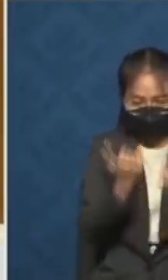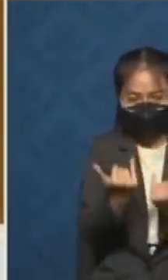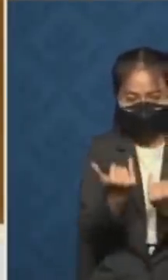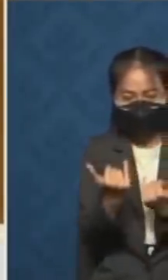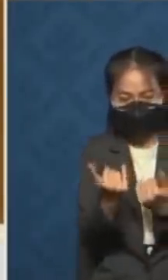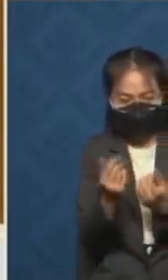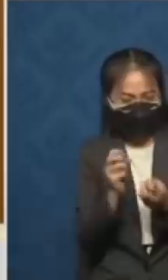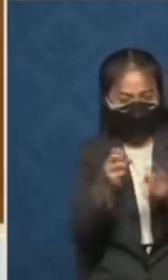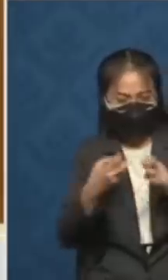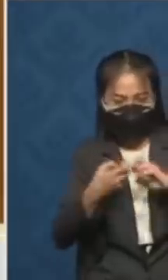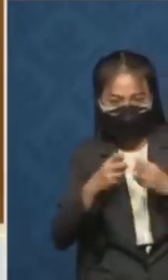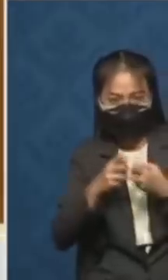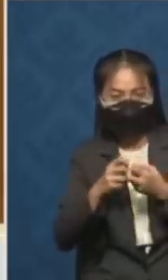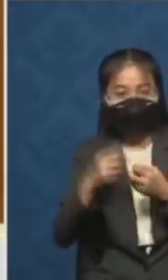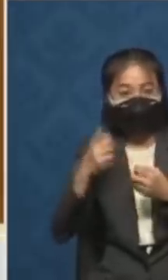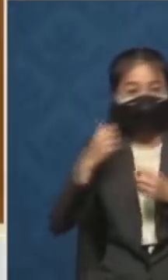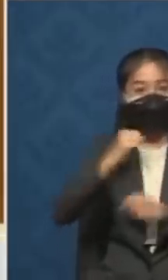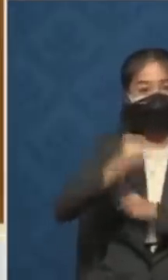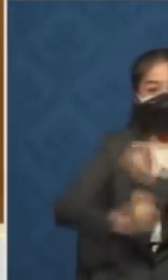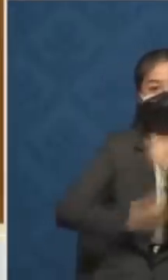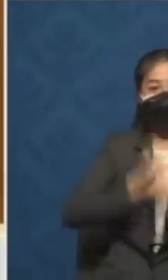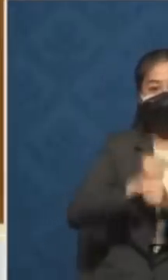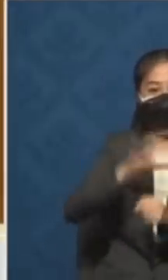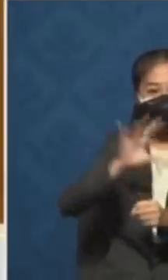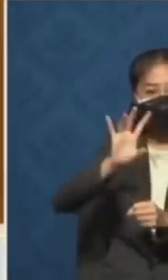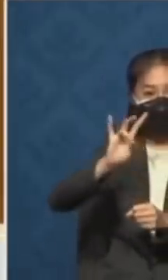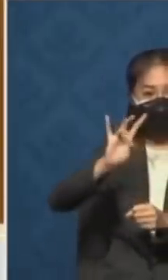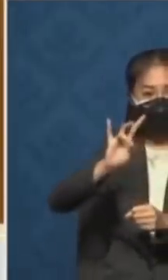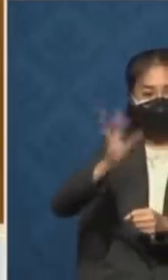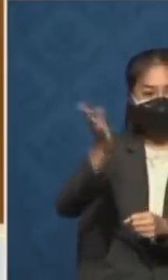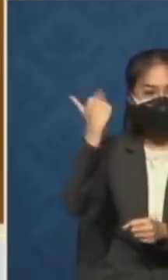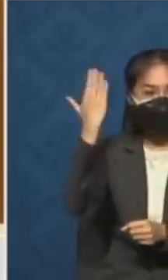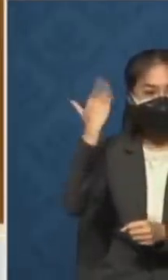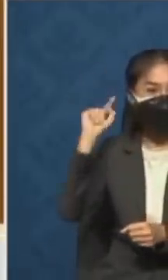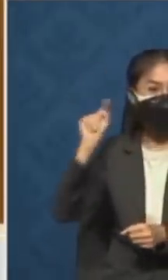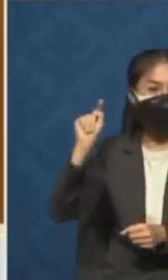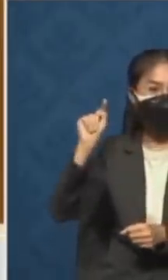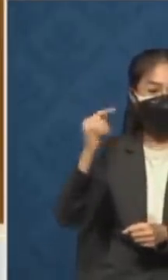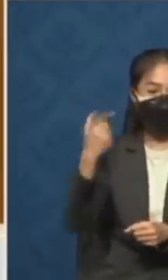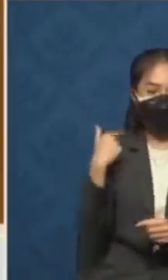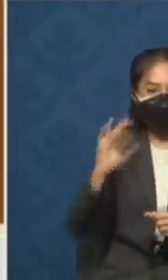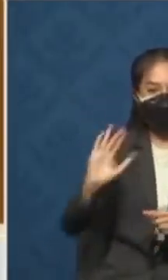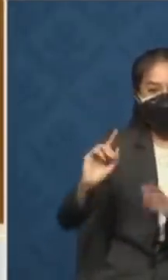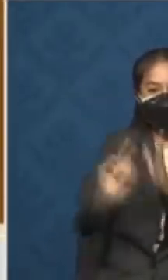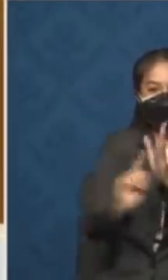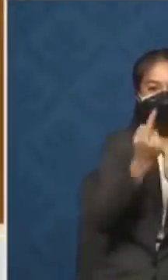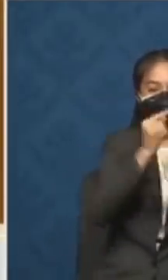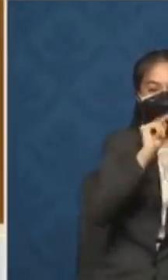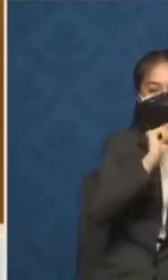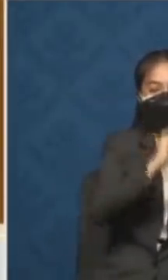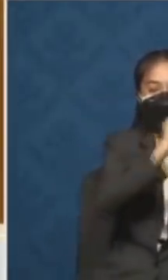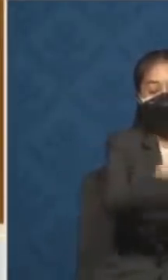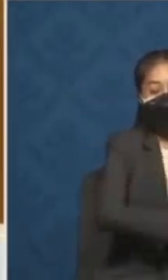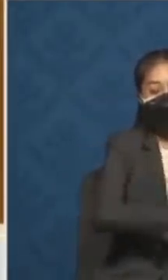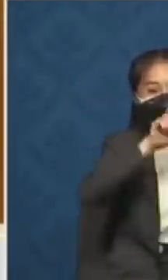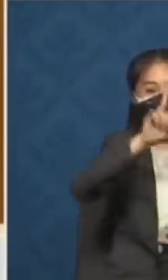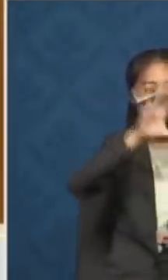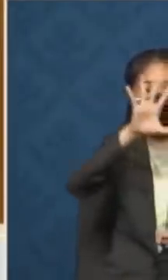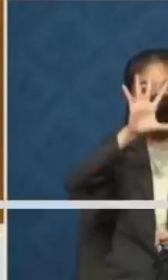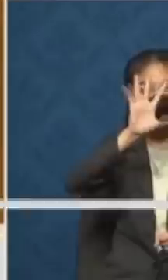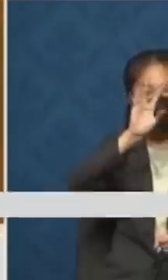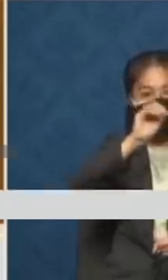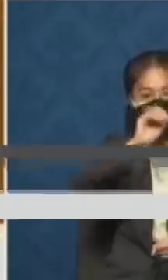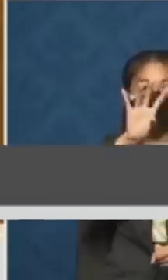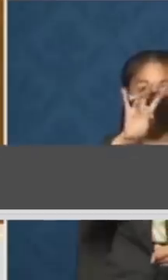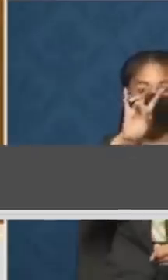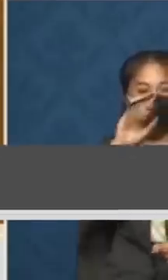ทรุดหนักมากขึ้นในช่วง7ปีที่ผ่านมาซึ่งตรงกับระยะเวลาที่คณะรัฐประหารนั้นได้ทำการรัฐประหารในปี57และยึดครองอำนาจของประเทศหล